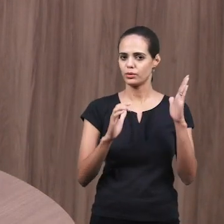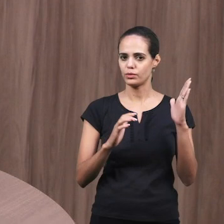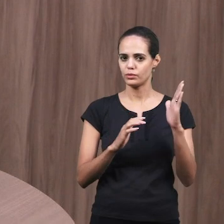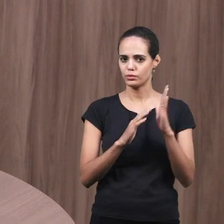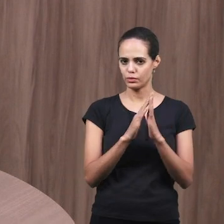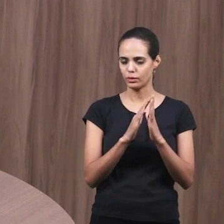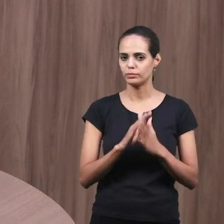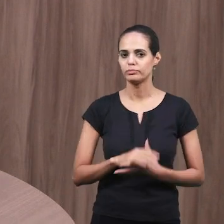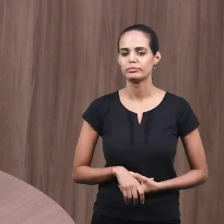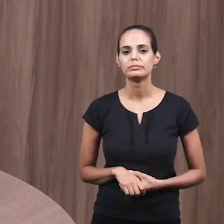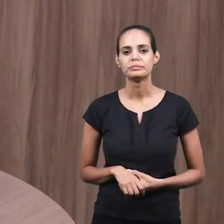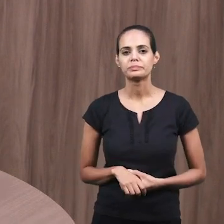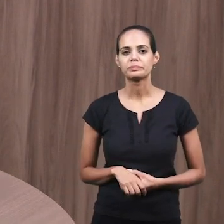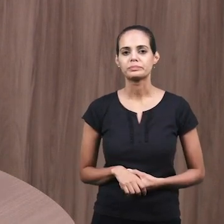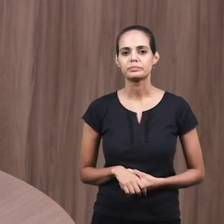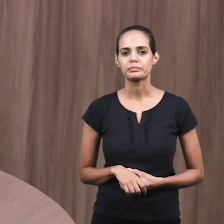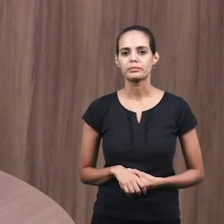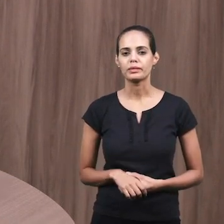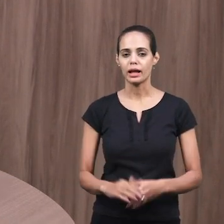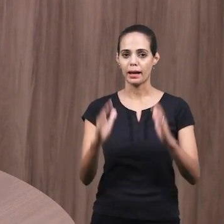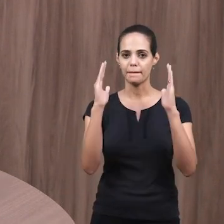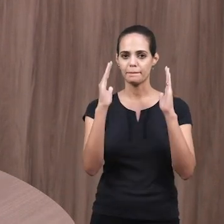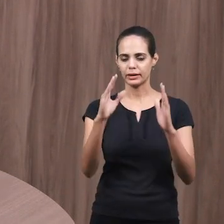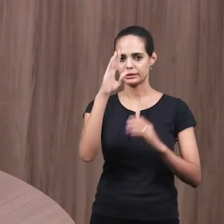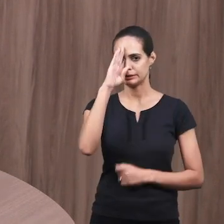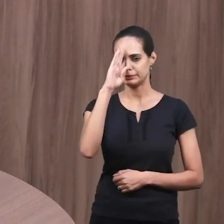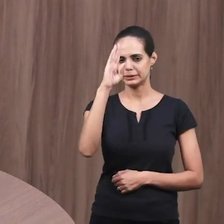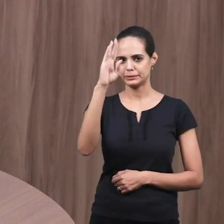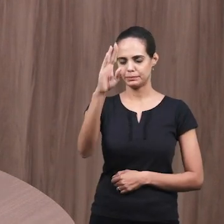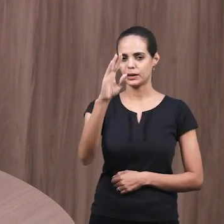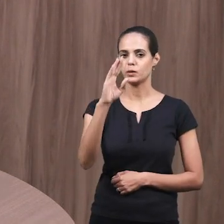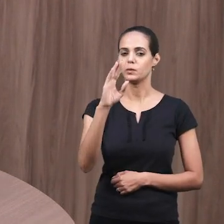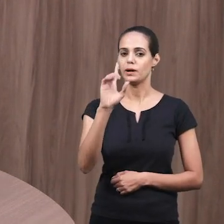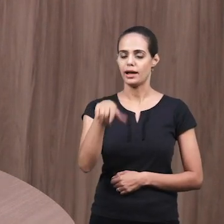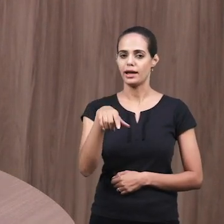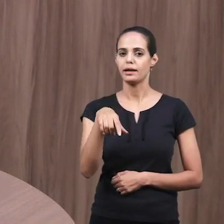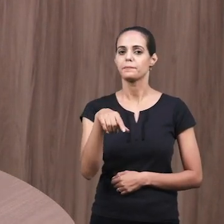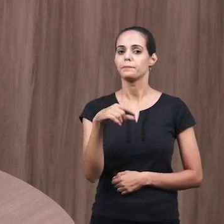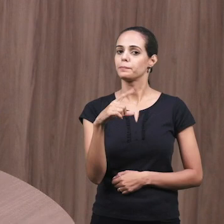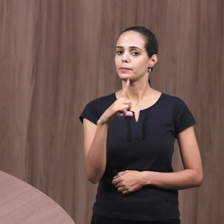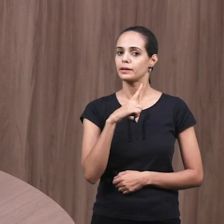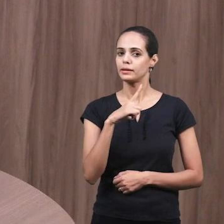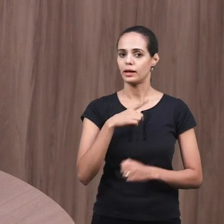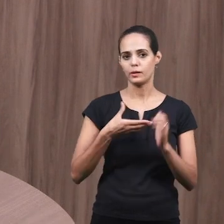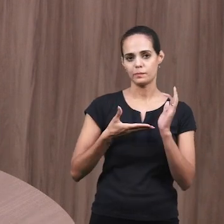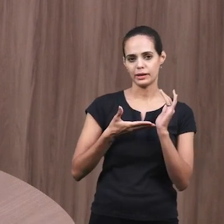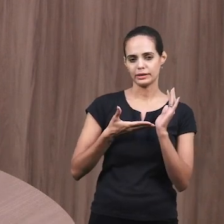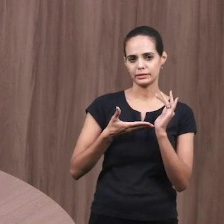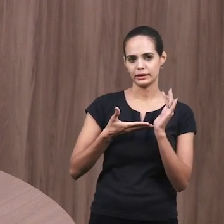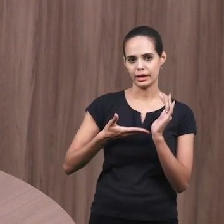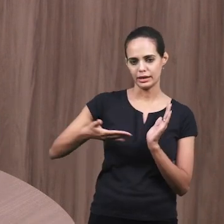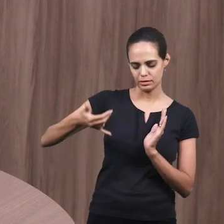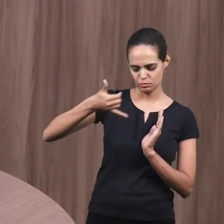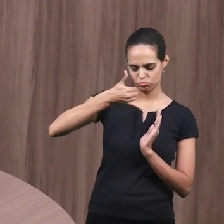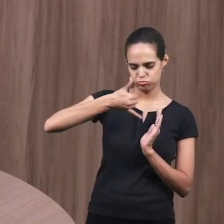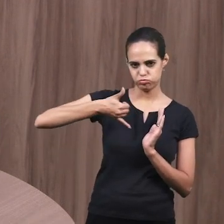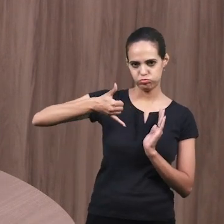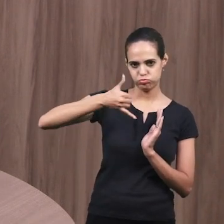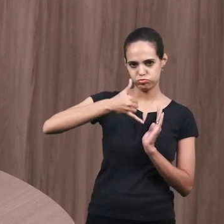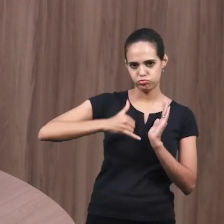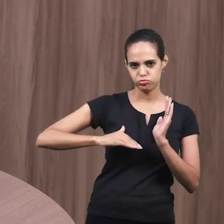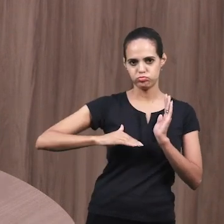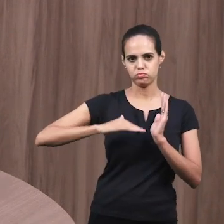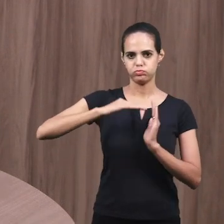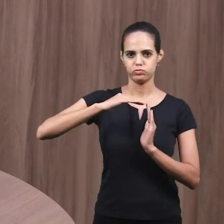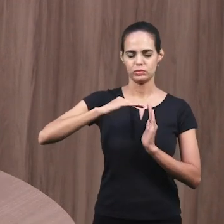Le cœur, c'est Géonulampe, elle est remplie d'huile. Et nous avons deux couplets.